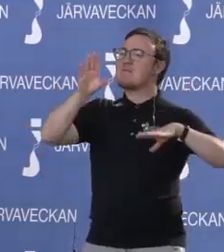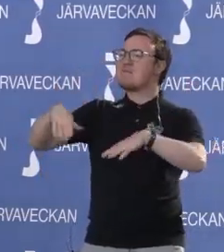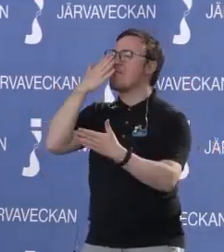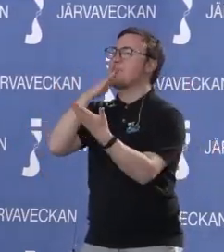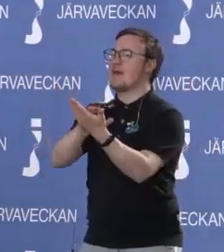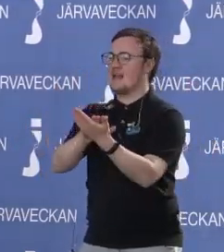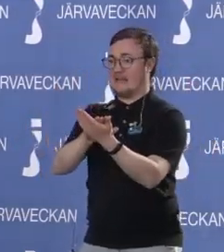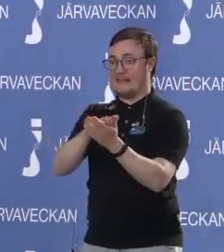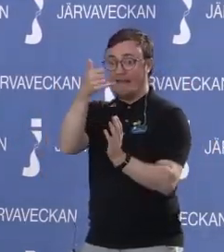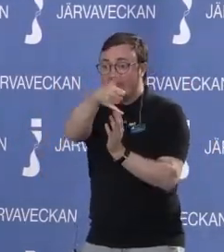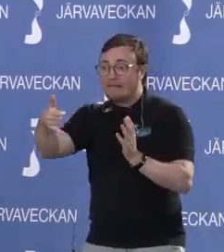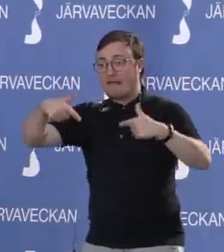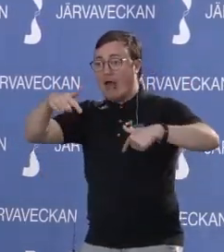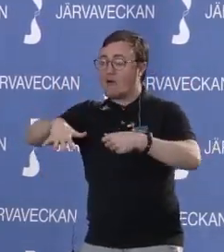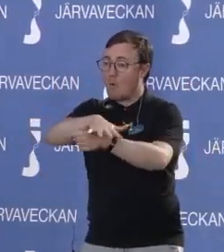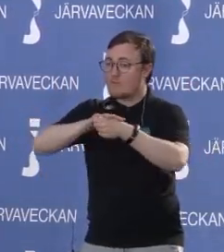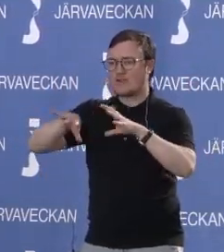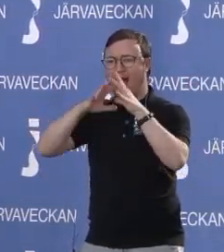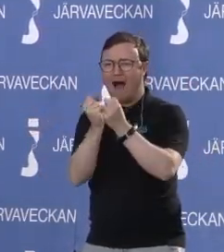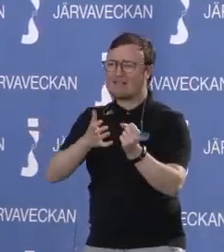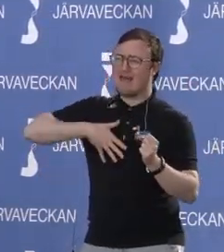inte elände. Och gör vi det,